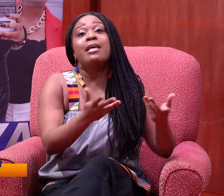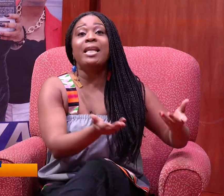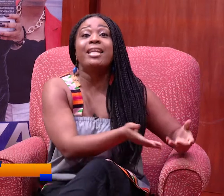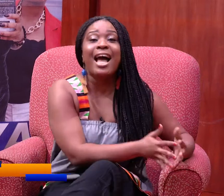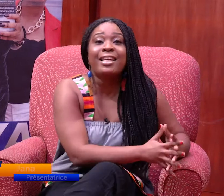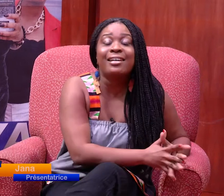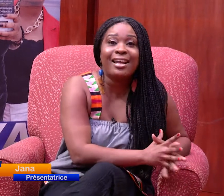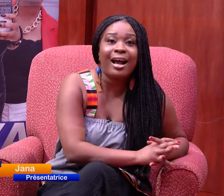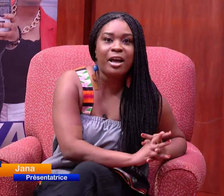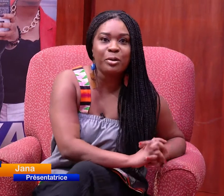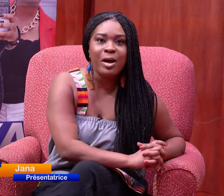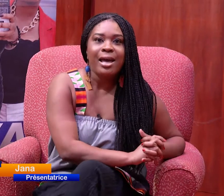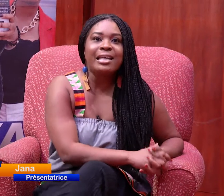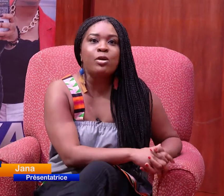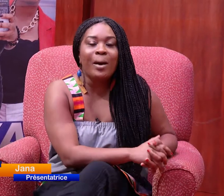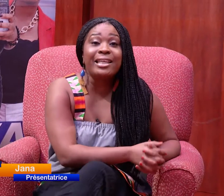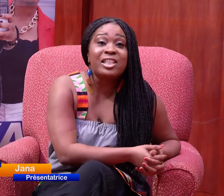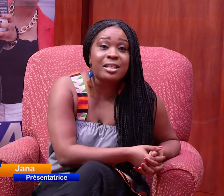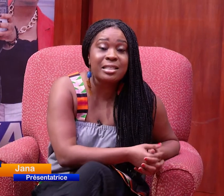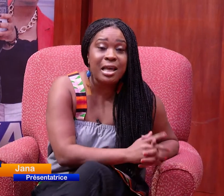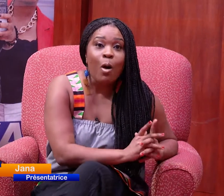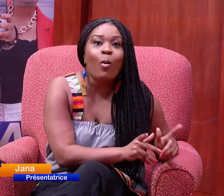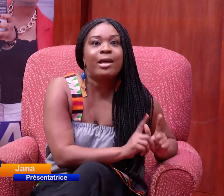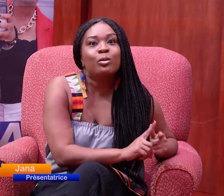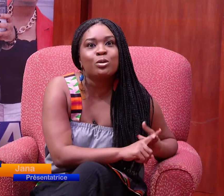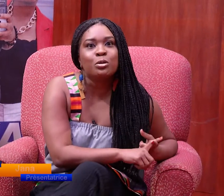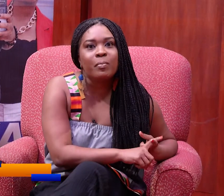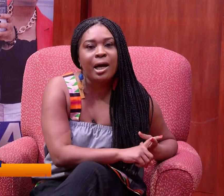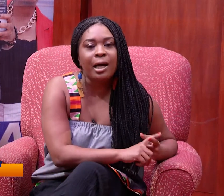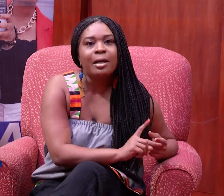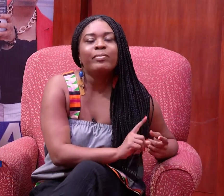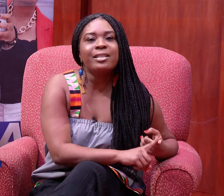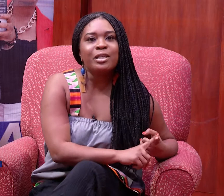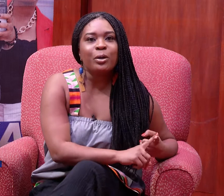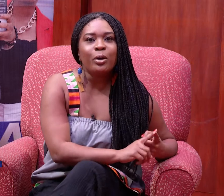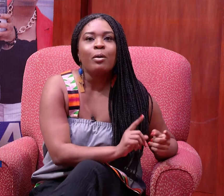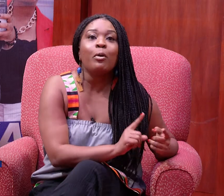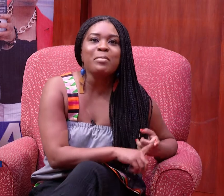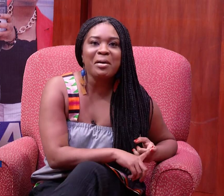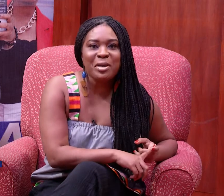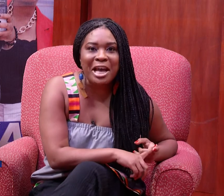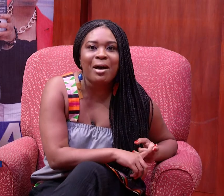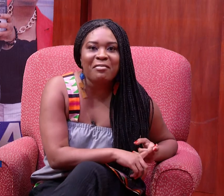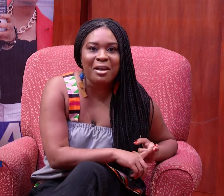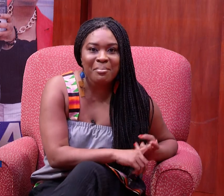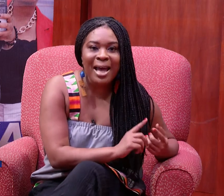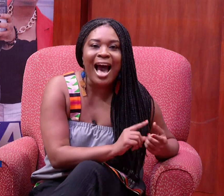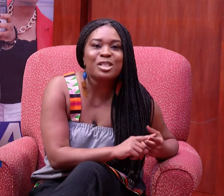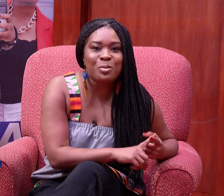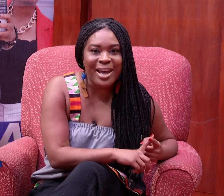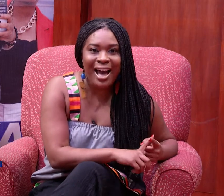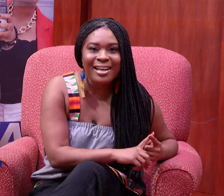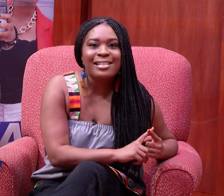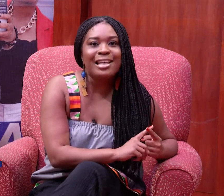Télépacifique, c'est Millennial qui rentre la caillou. Et si vous n'avez pas de chance, ou ouais, introduction maintenant, je te dis que le premier monde qui a pas vem,